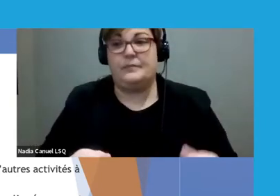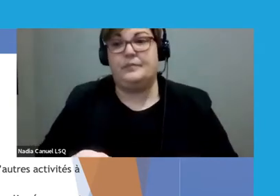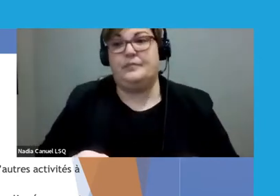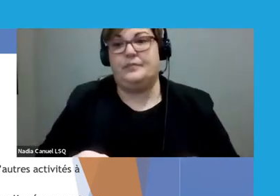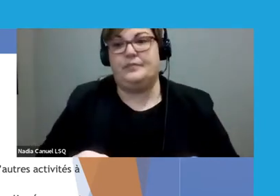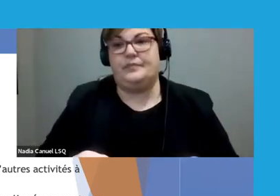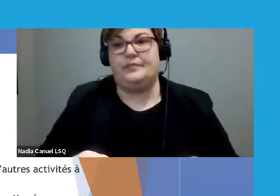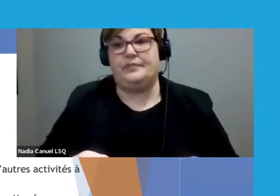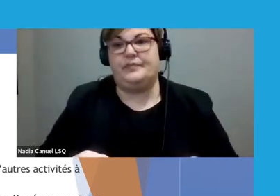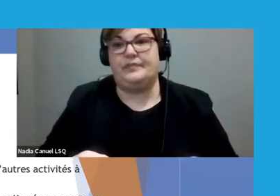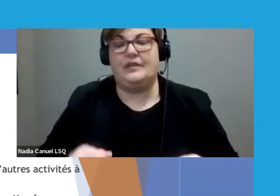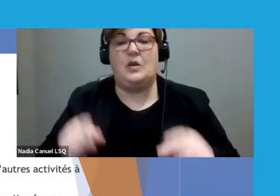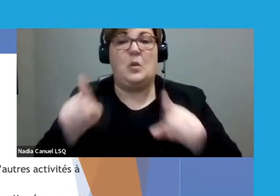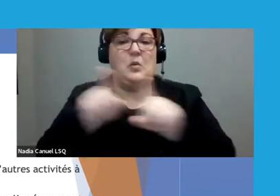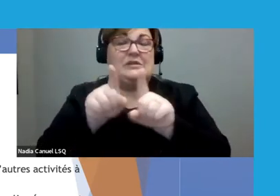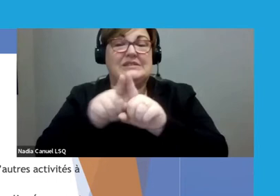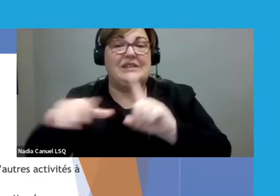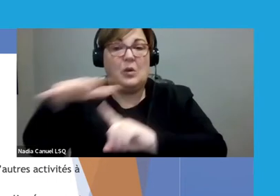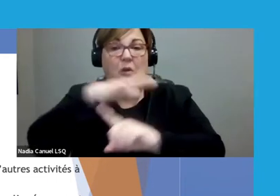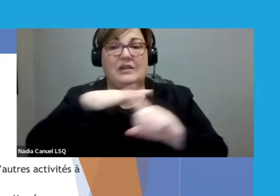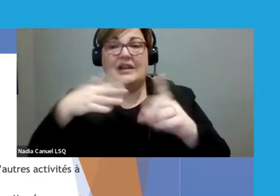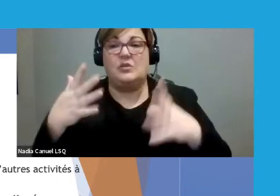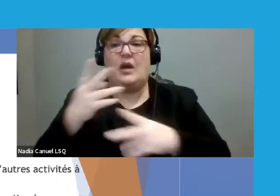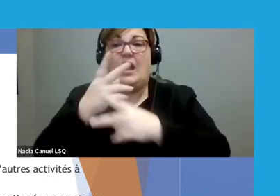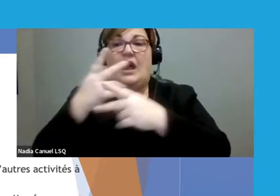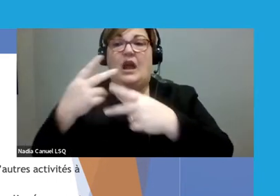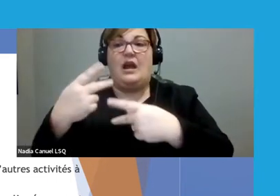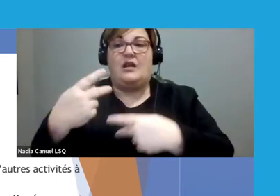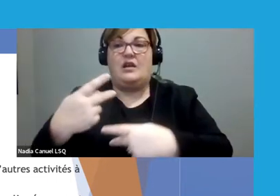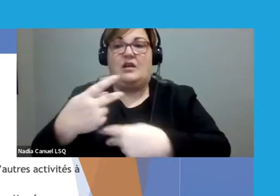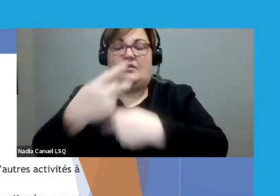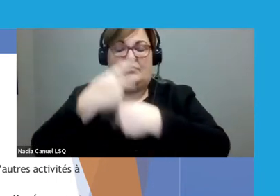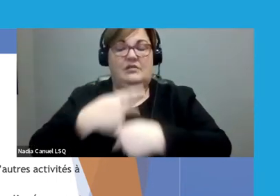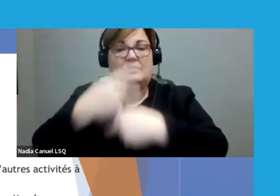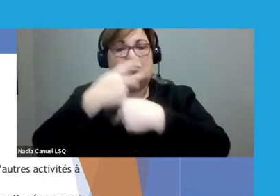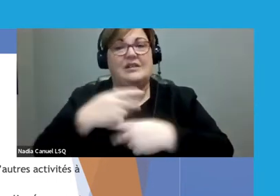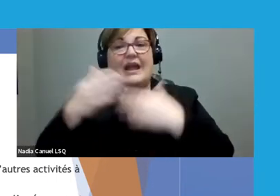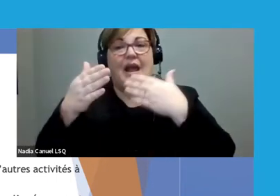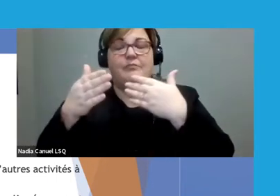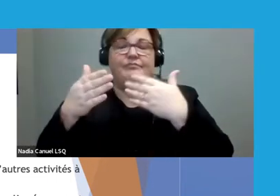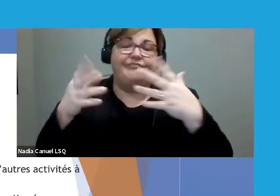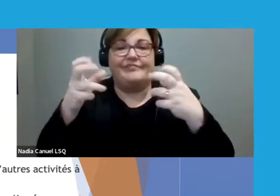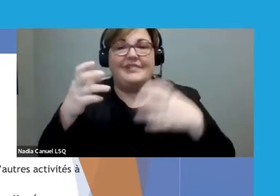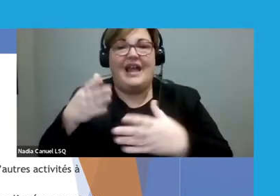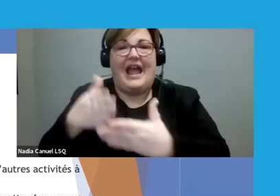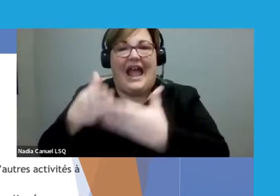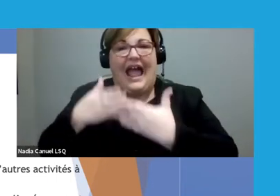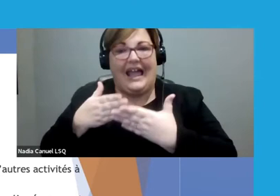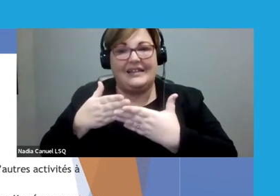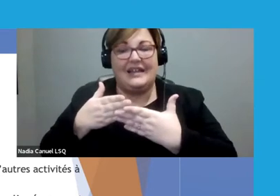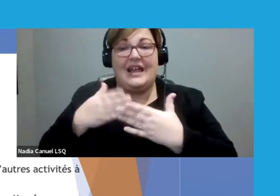ou aussi dans un contexte de soins donnés par un proche aidant, la relation